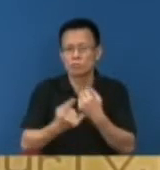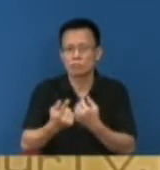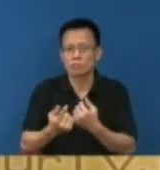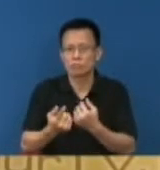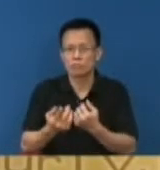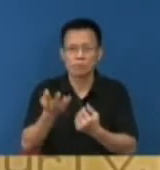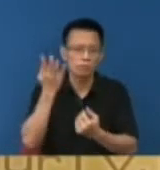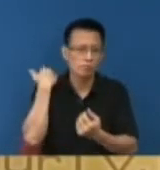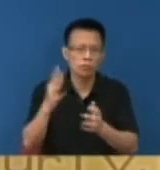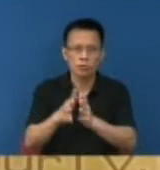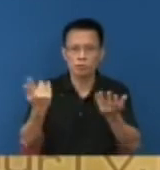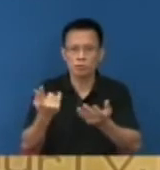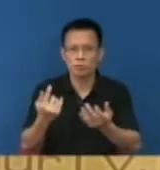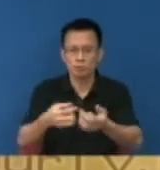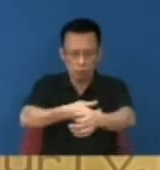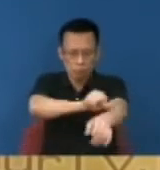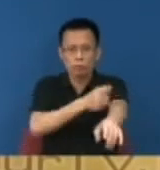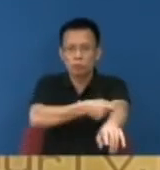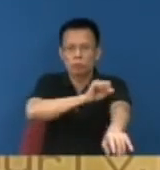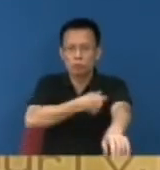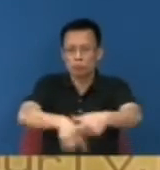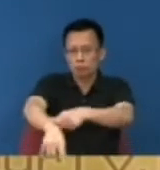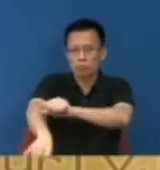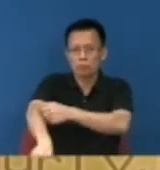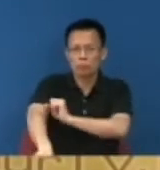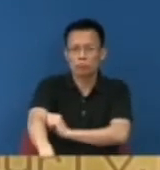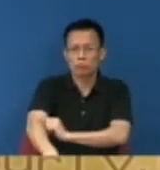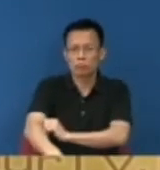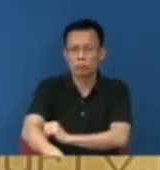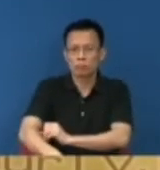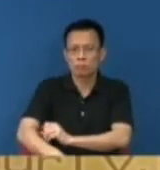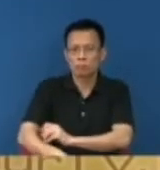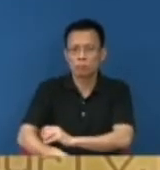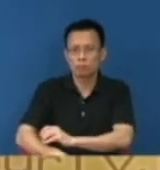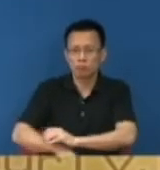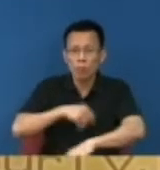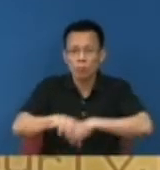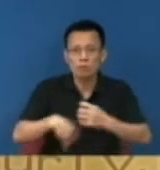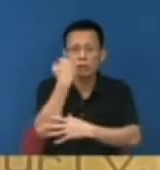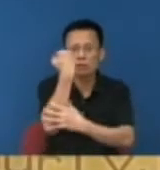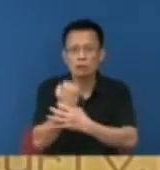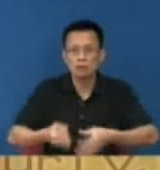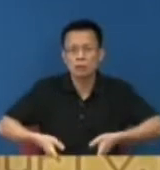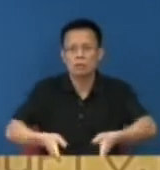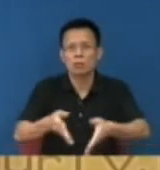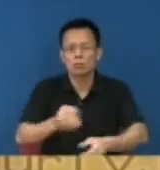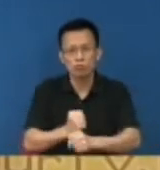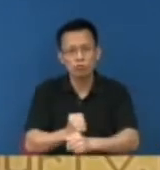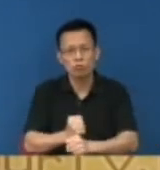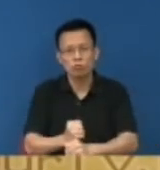捲起衣袖，捐入糞坑去做呢一樣嘢。嗱，但係對於佢哋自己